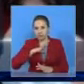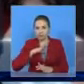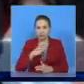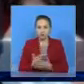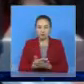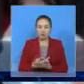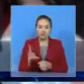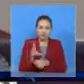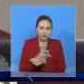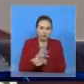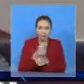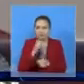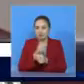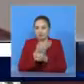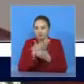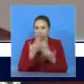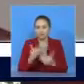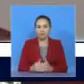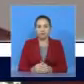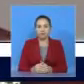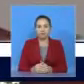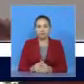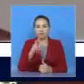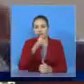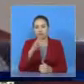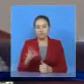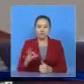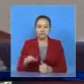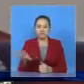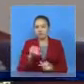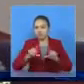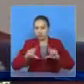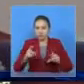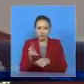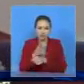видеонаблюдение не работало. Оснащен на 100% камерами. Во всех школах есть камеры.